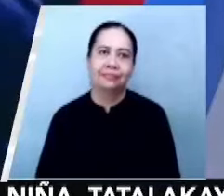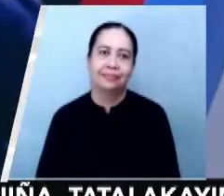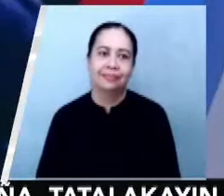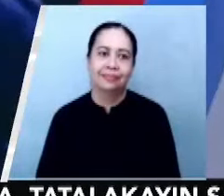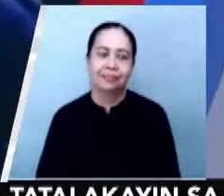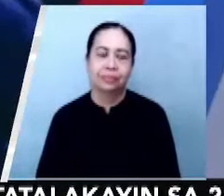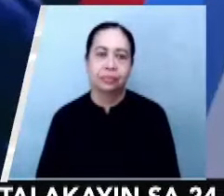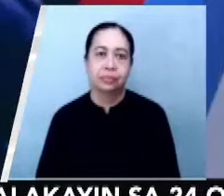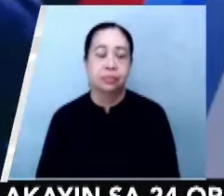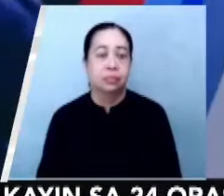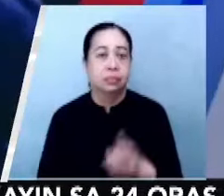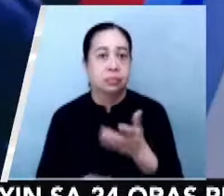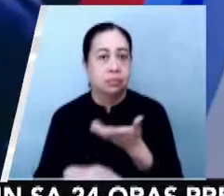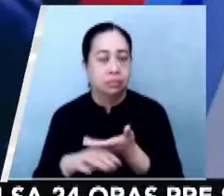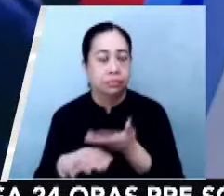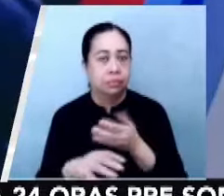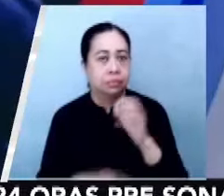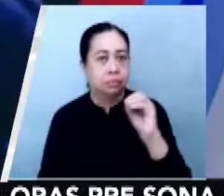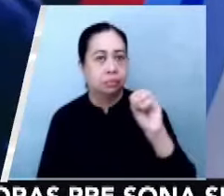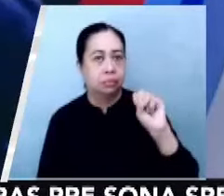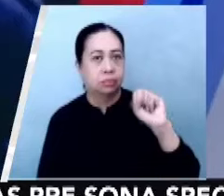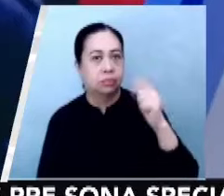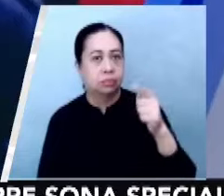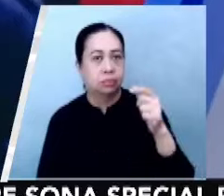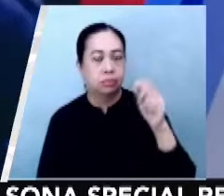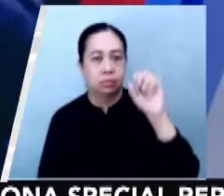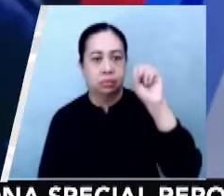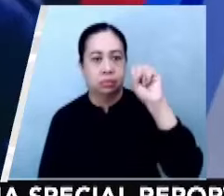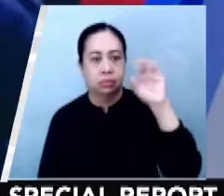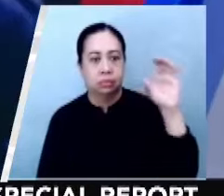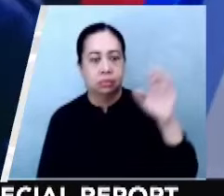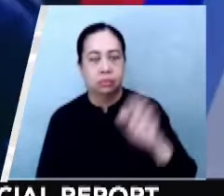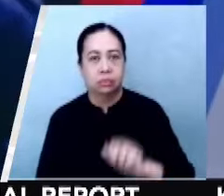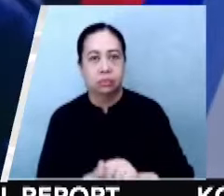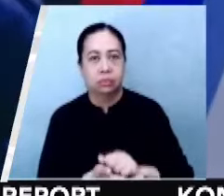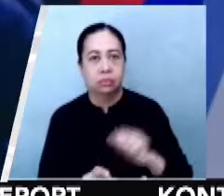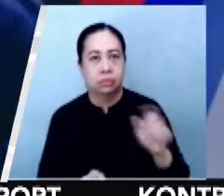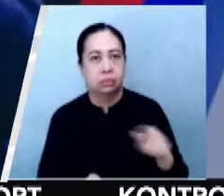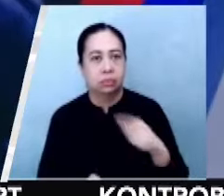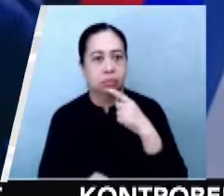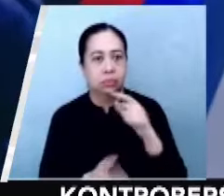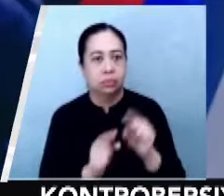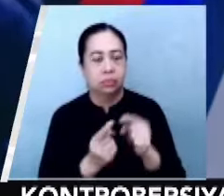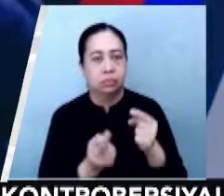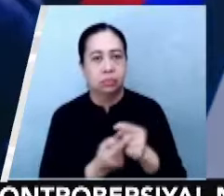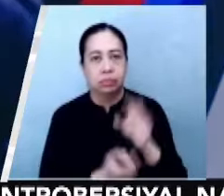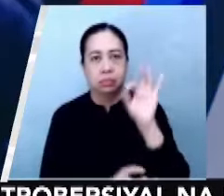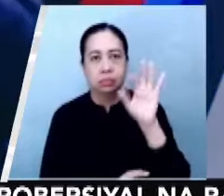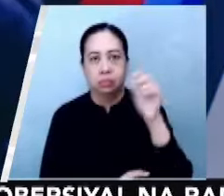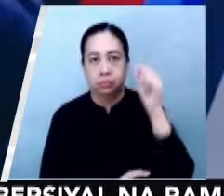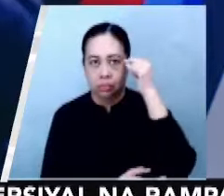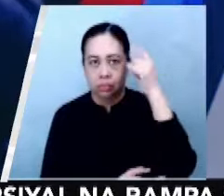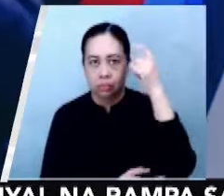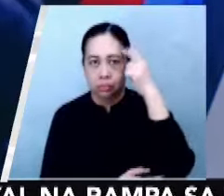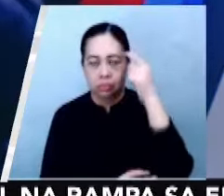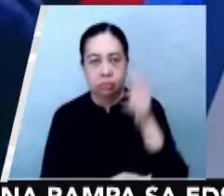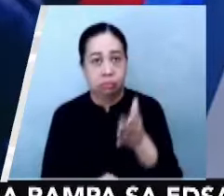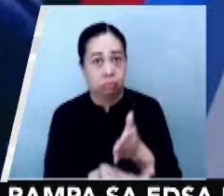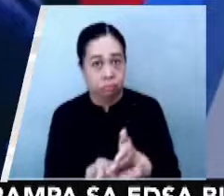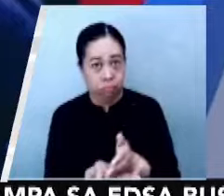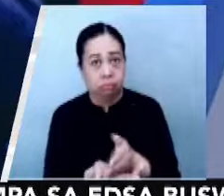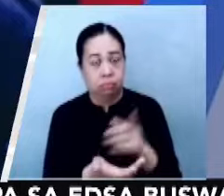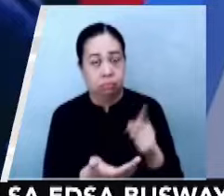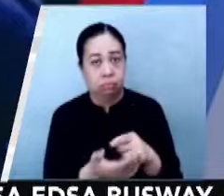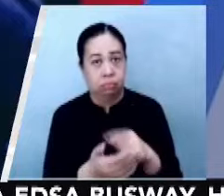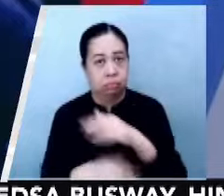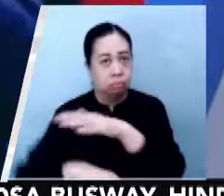Hinihimok ng Office of the Solicitor General ang Korte Suprema na ibasura ang hiling ng kampo ni Pastor Apollo Quiboloy na pigilan ang pagpapatawag